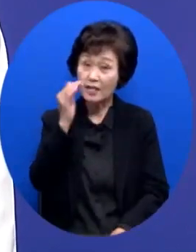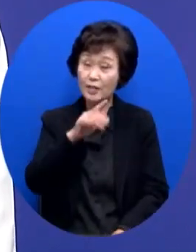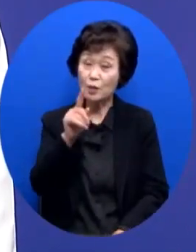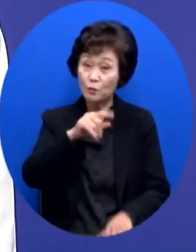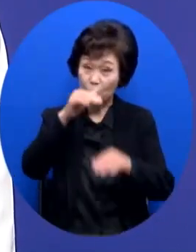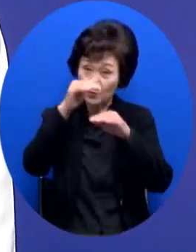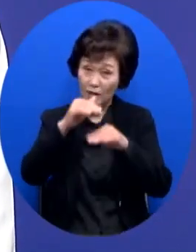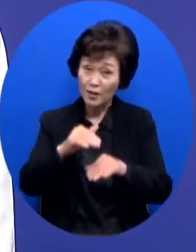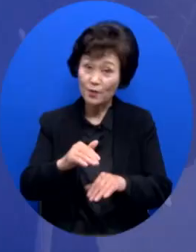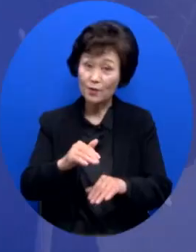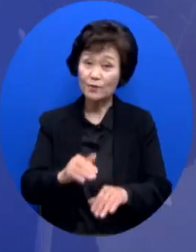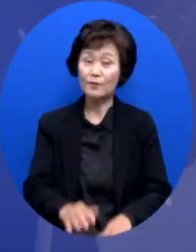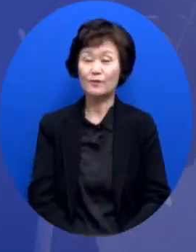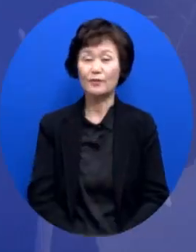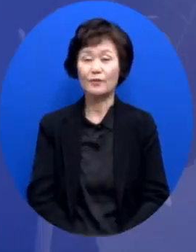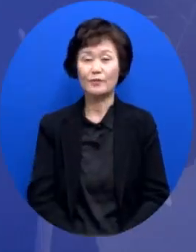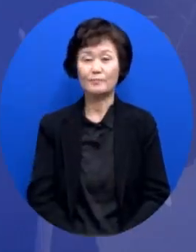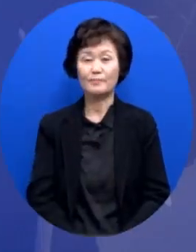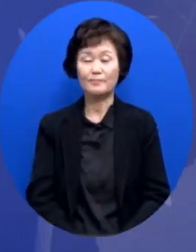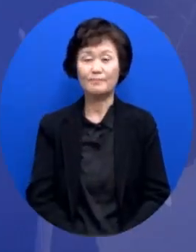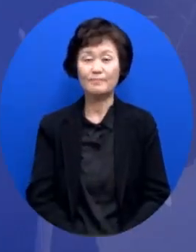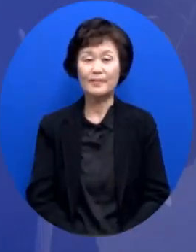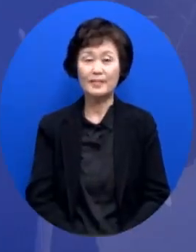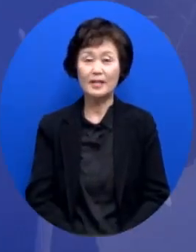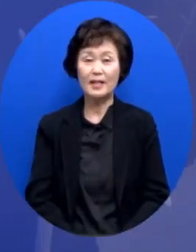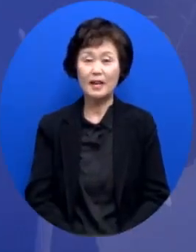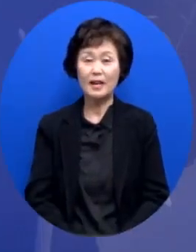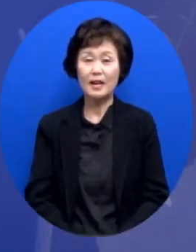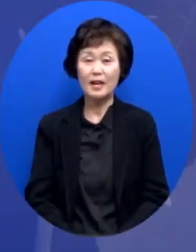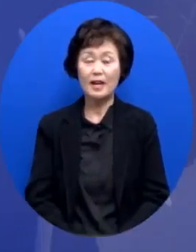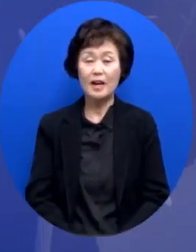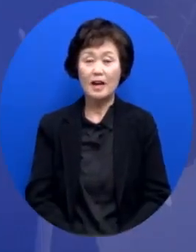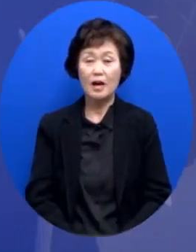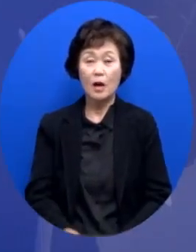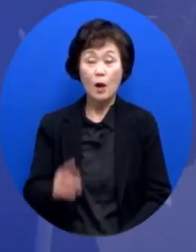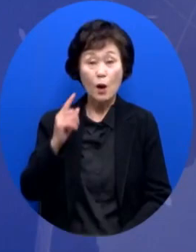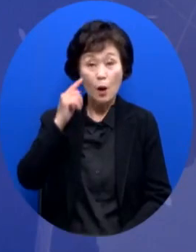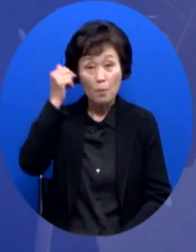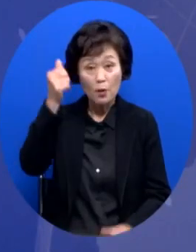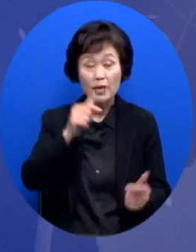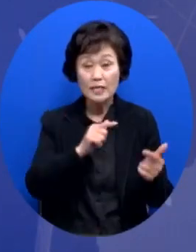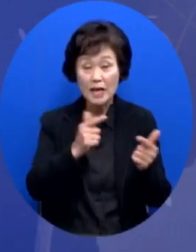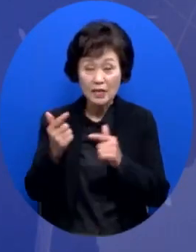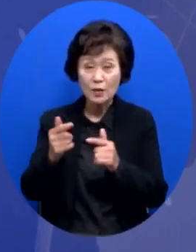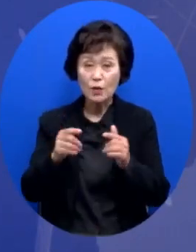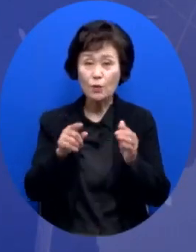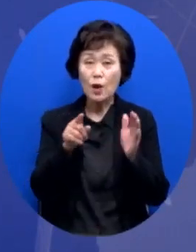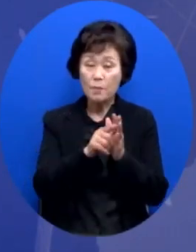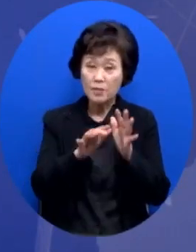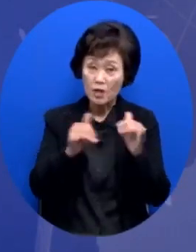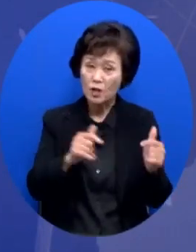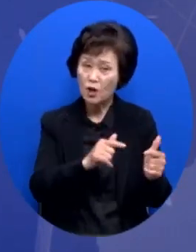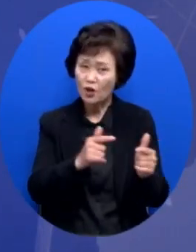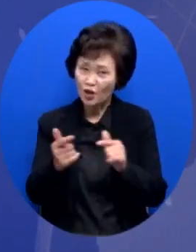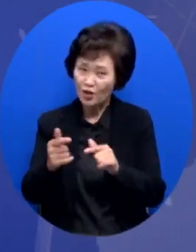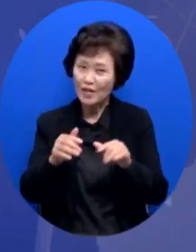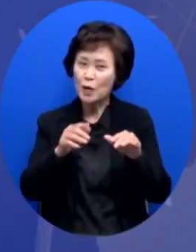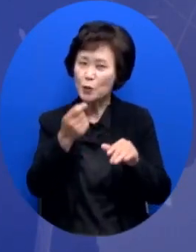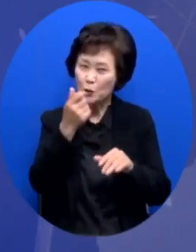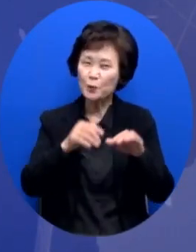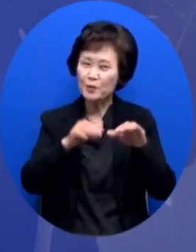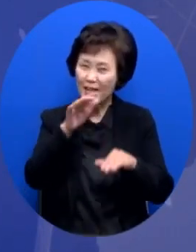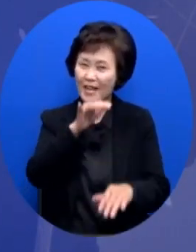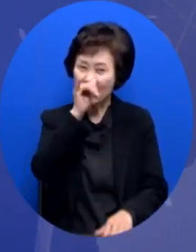해주시죠. 네, 앵커분 말씀대로 그 실제로 목회자와 교인 사이에 다소 온도 오차가 있었습니다.